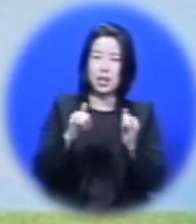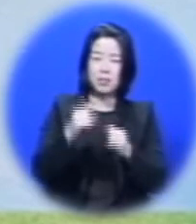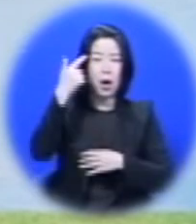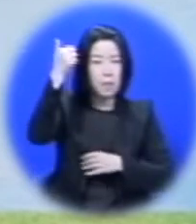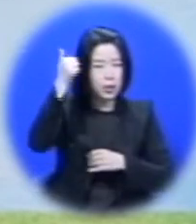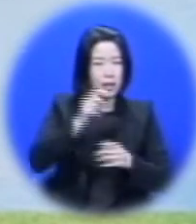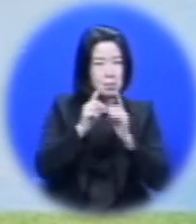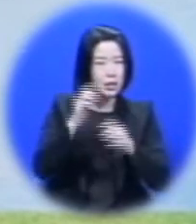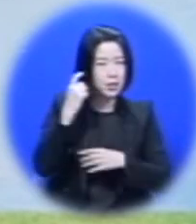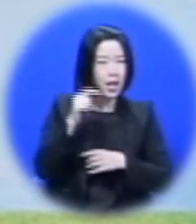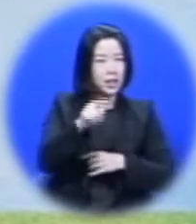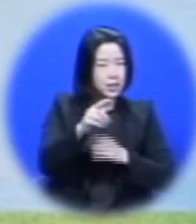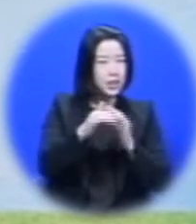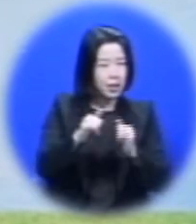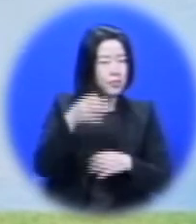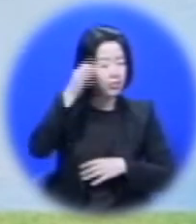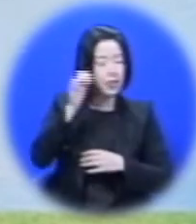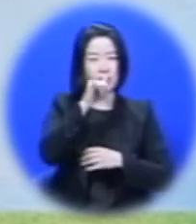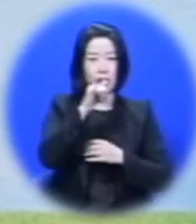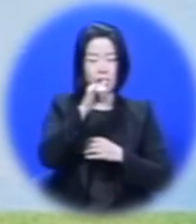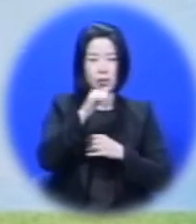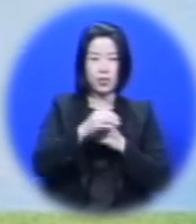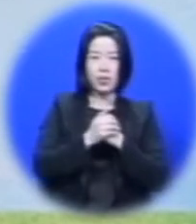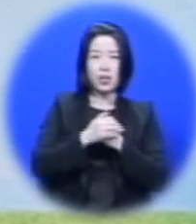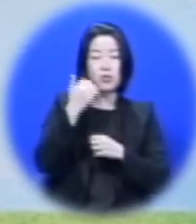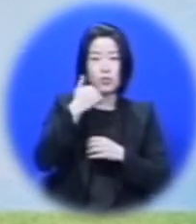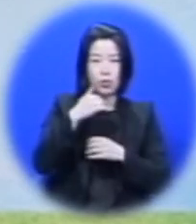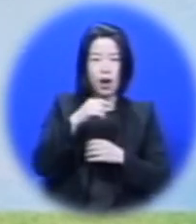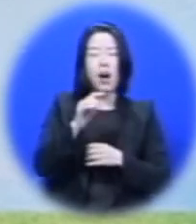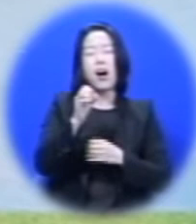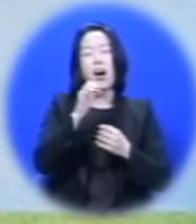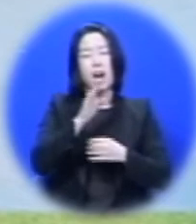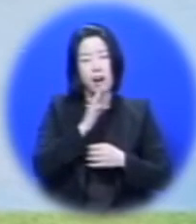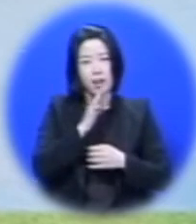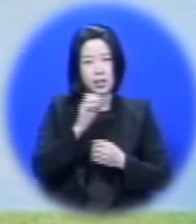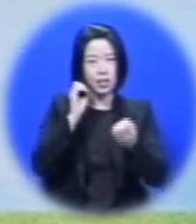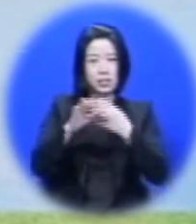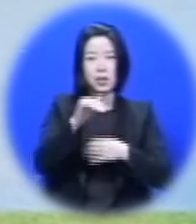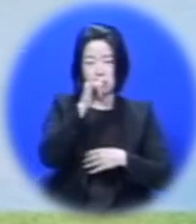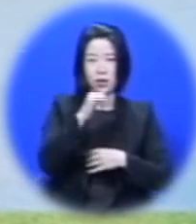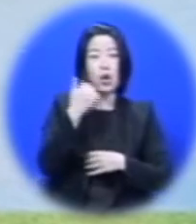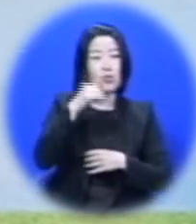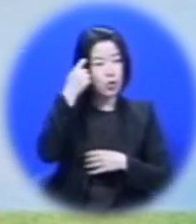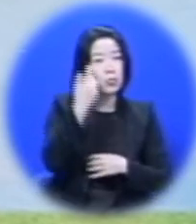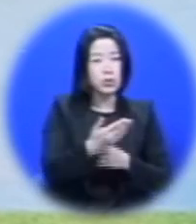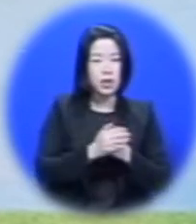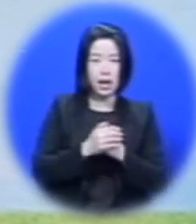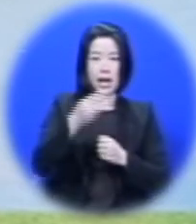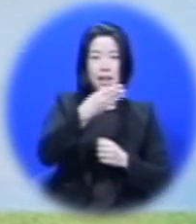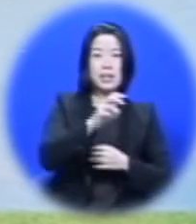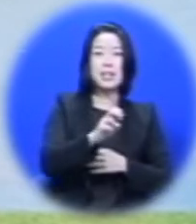이야기를 듣는데 그 사람이 딱 그 사람이라는 생각이 든다는 거예요. 이야, 이렇게 응답을 해 주시나? 그래서 누구냐고 그랬더니